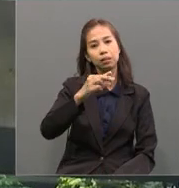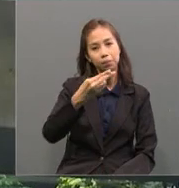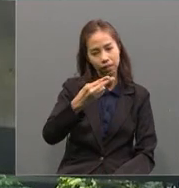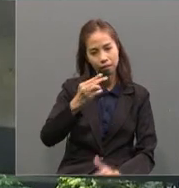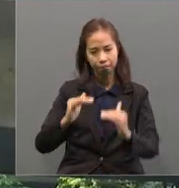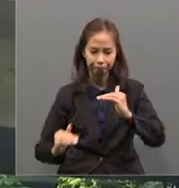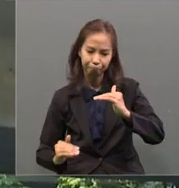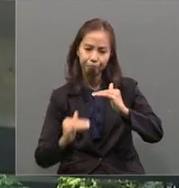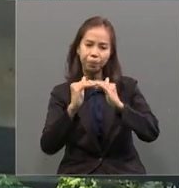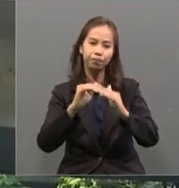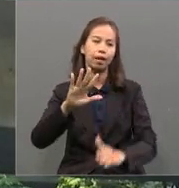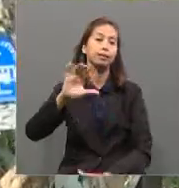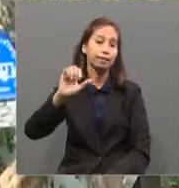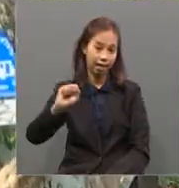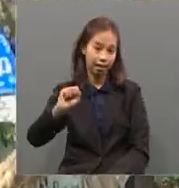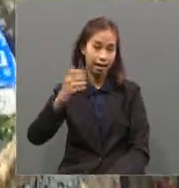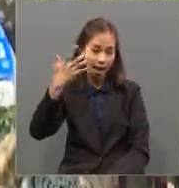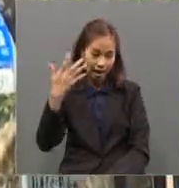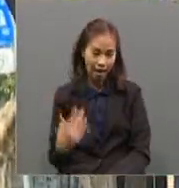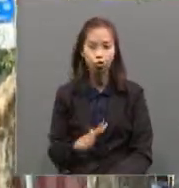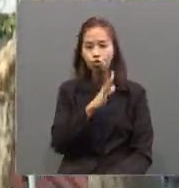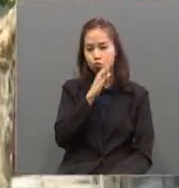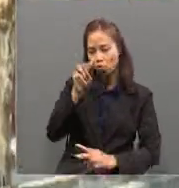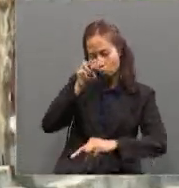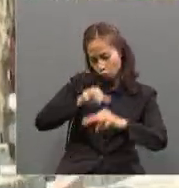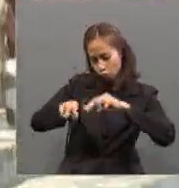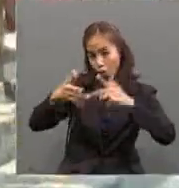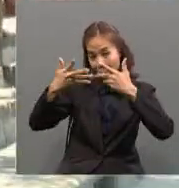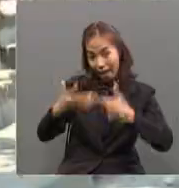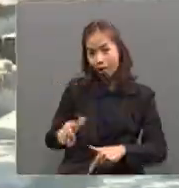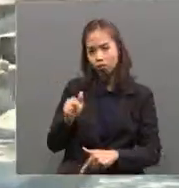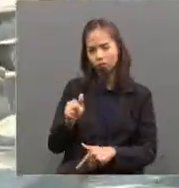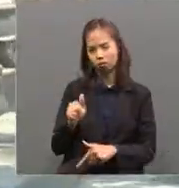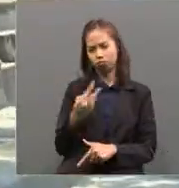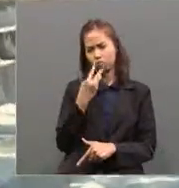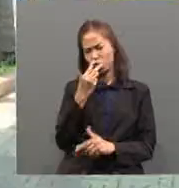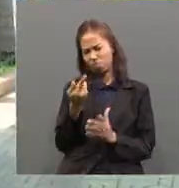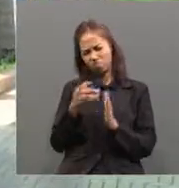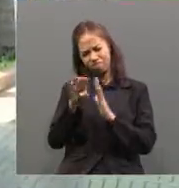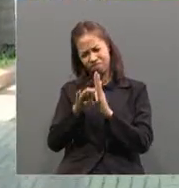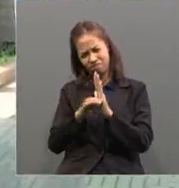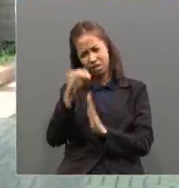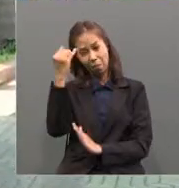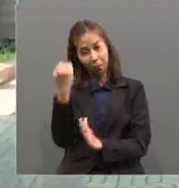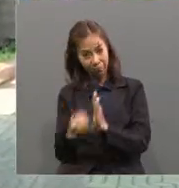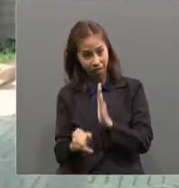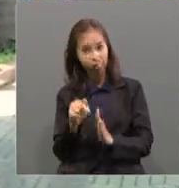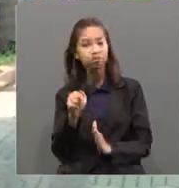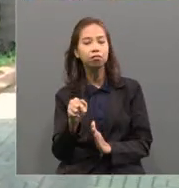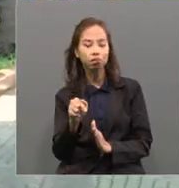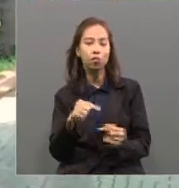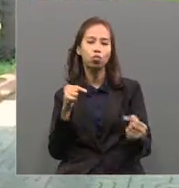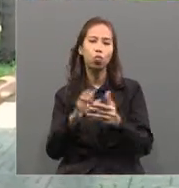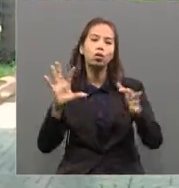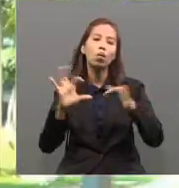บาทด้วยกันแต่ถ้าผลออกมาแล้วปรากฏว่านโยบายหาเสียงไม่ถูกต้องก็ถือว่าเข้าข่ายความผิดพ.ร.ป.ว่าด้วยการเ